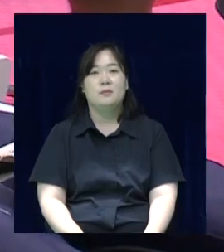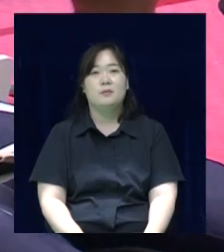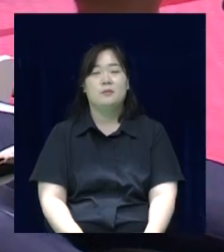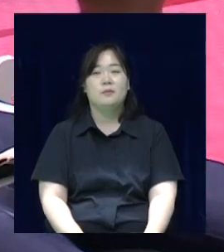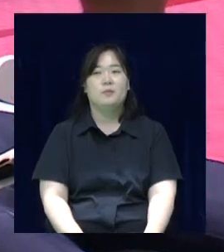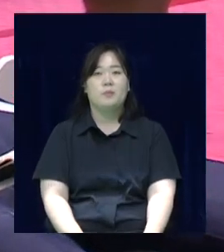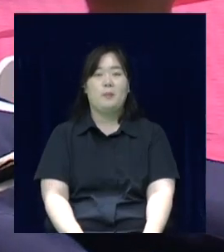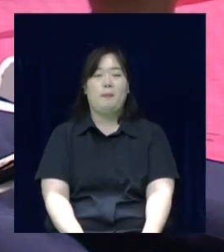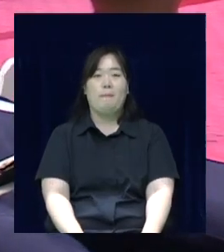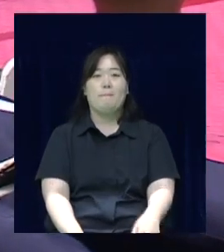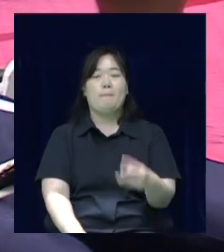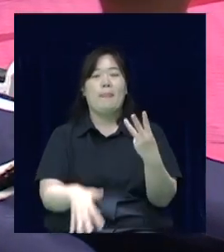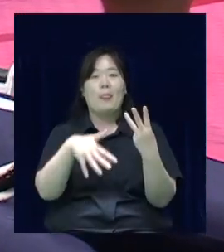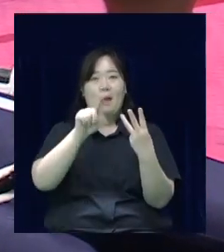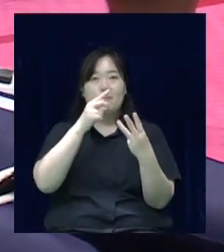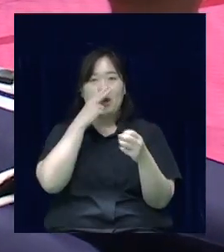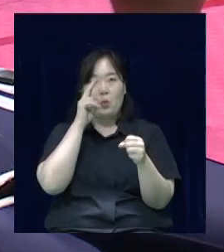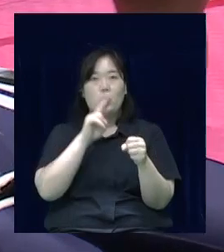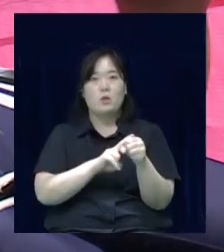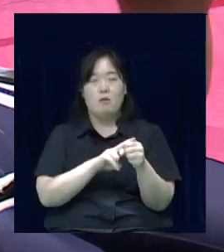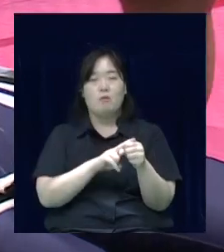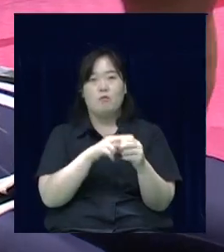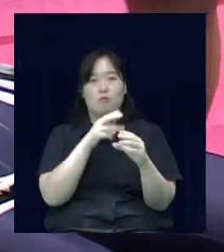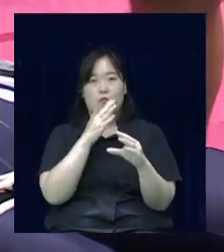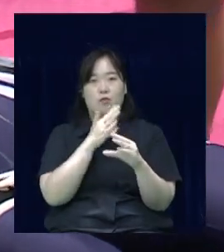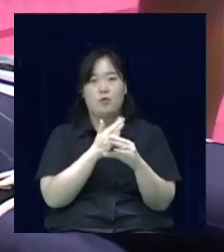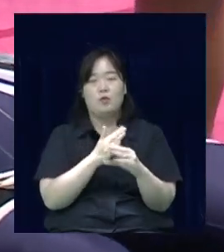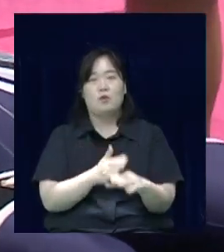박정훈의 파워리프팅 3차 시도